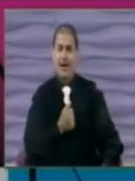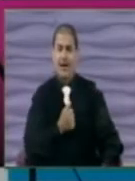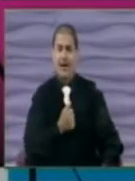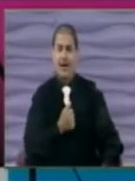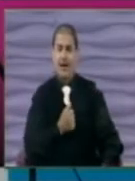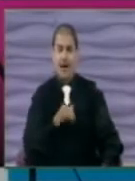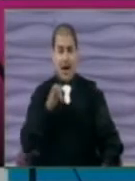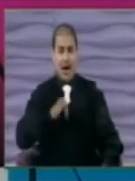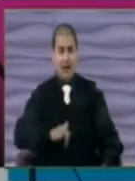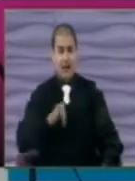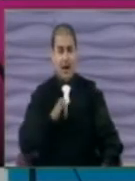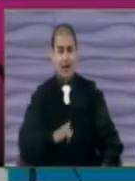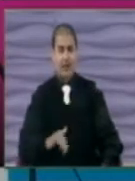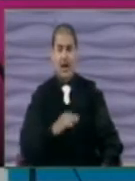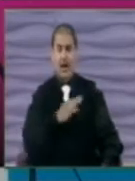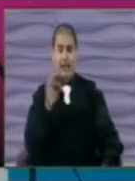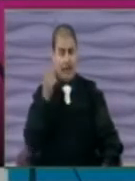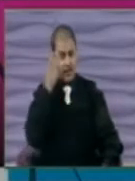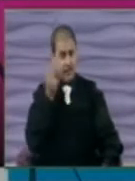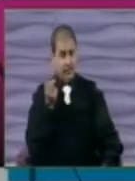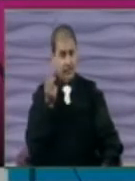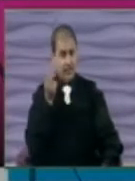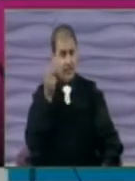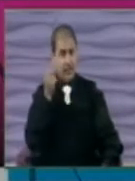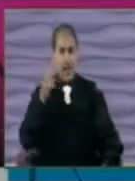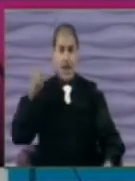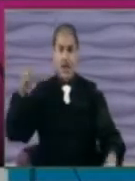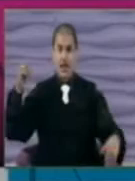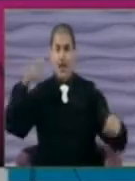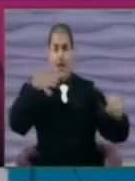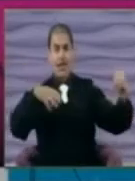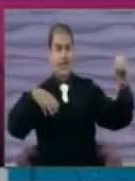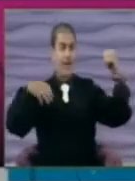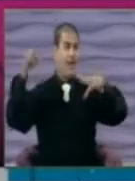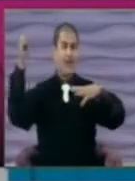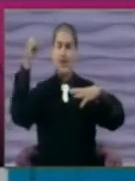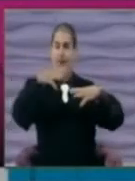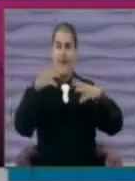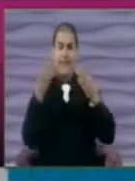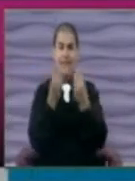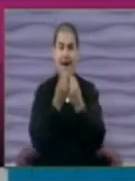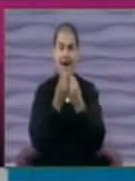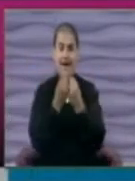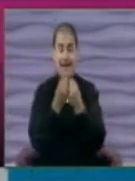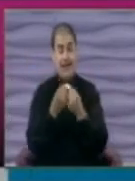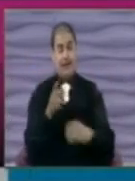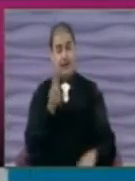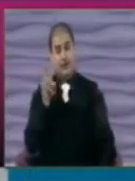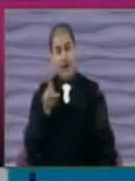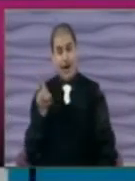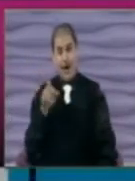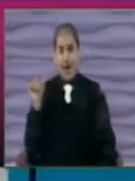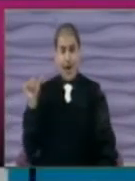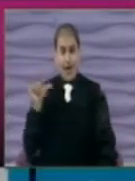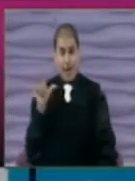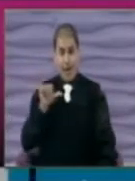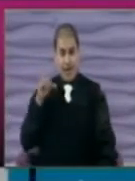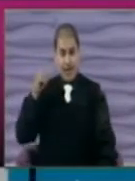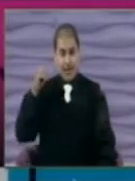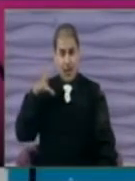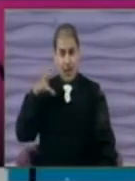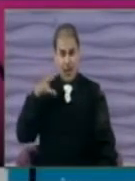في محور مصدر ضوء صناعي وحيد. قديش مهم الاضاءه